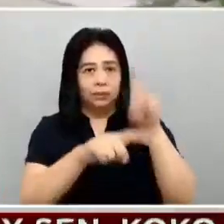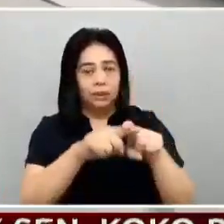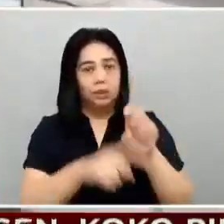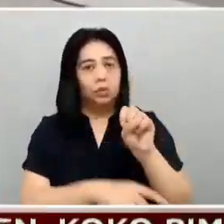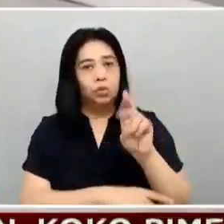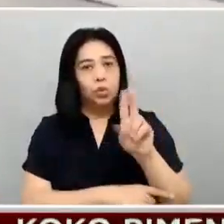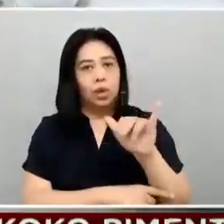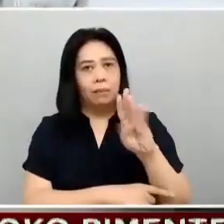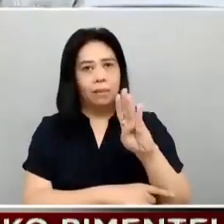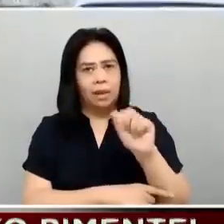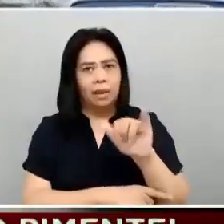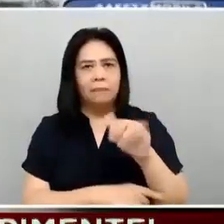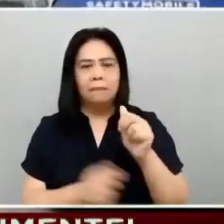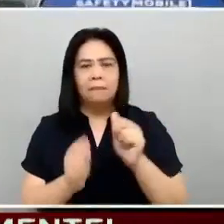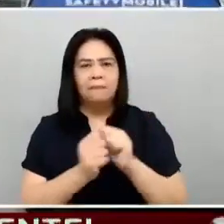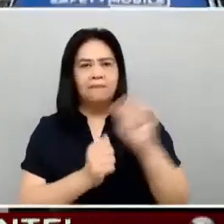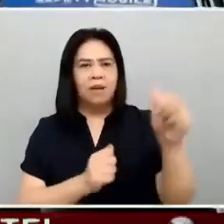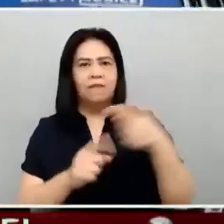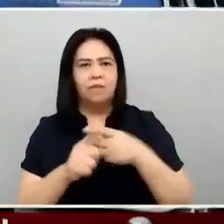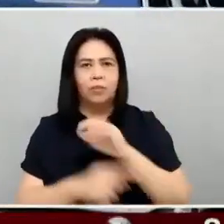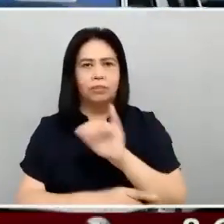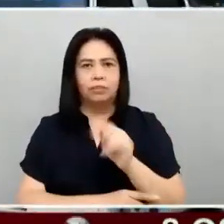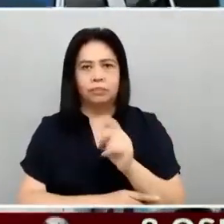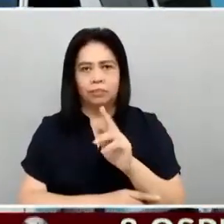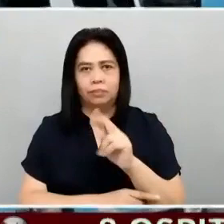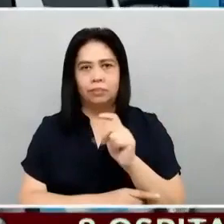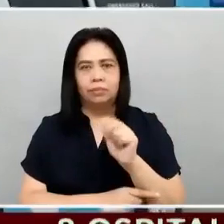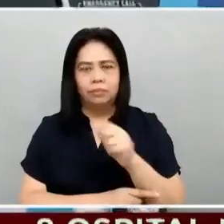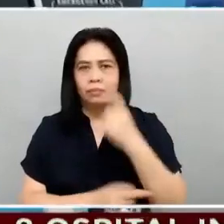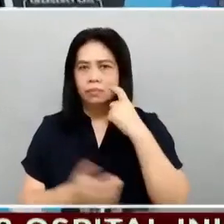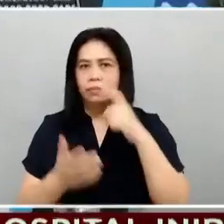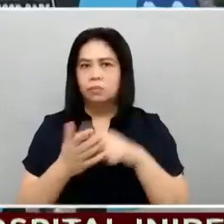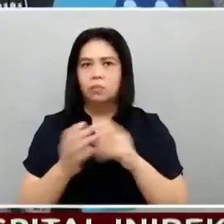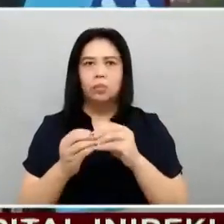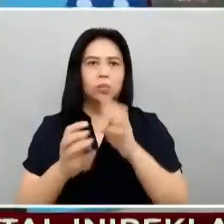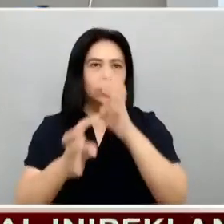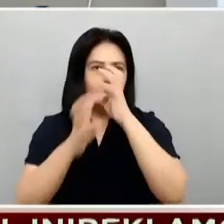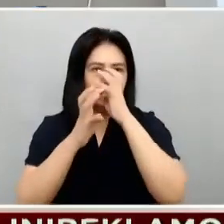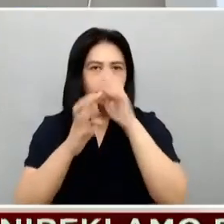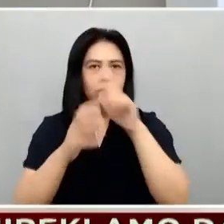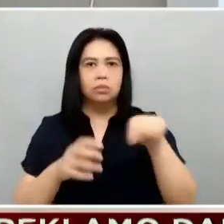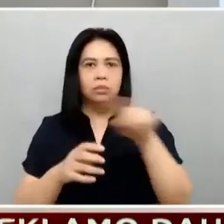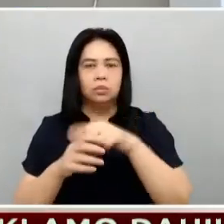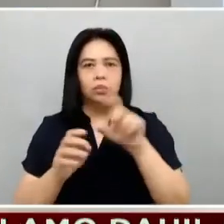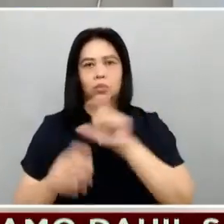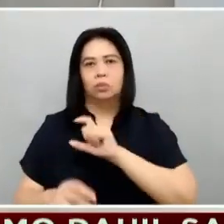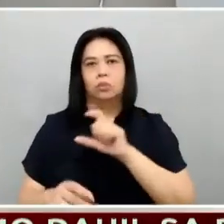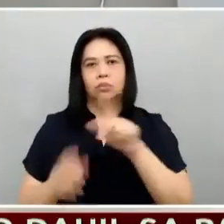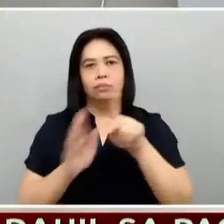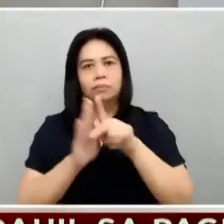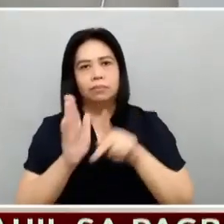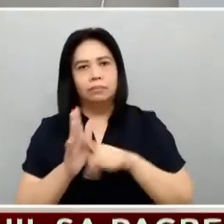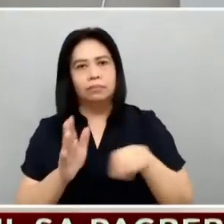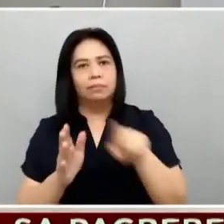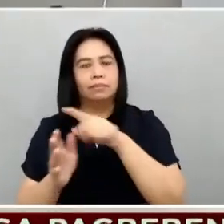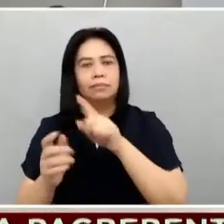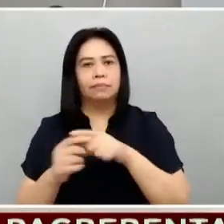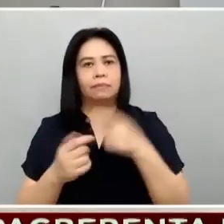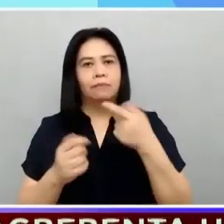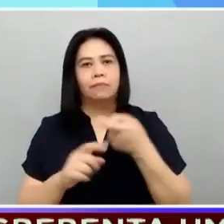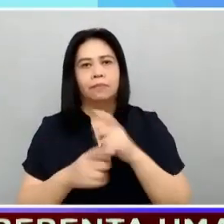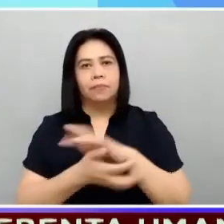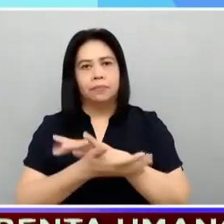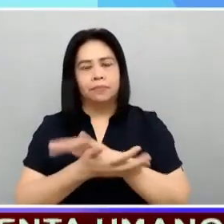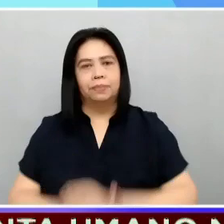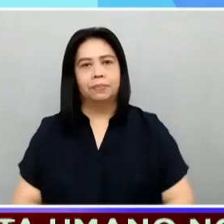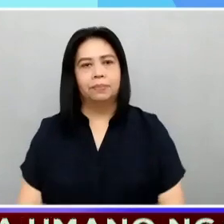sa sentro ng Jakarta, napansin na rin ang mas striktong pagpapatupad ng mga polisiya laban sa